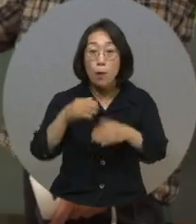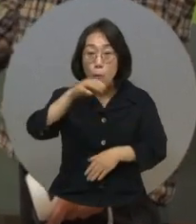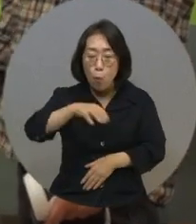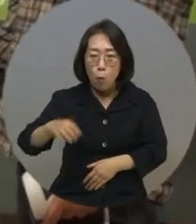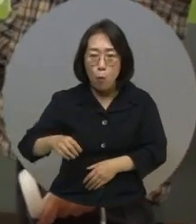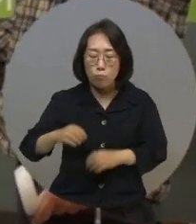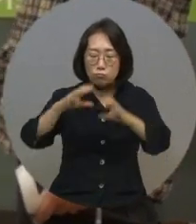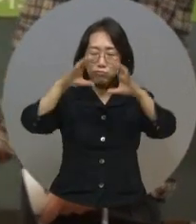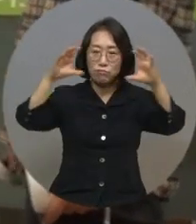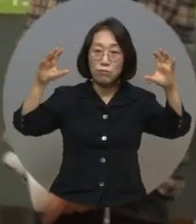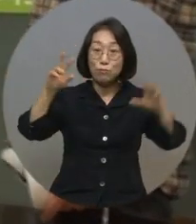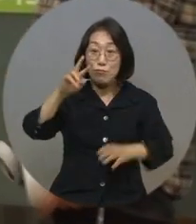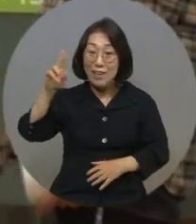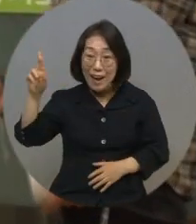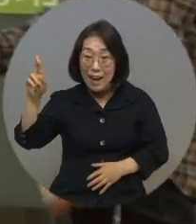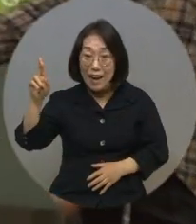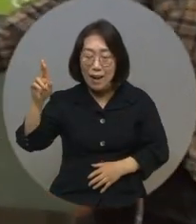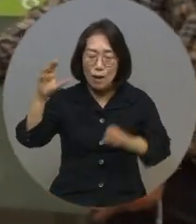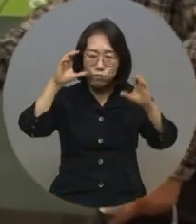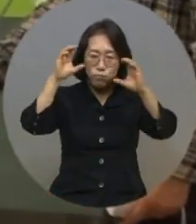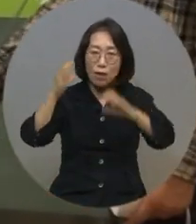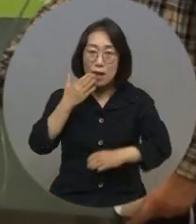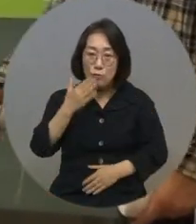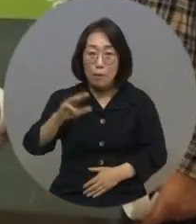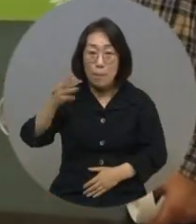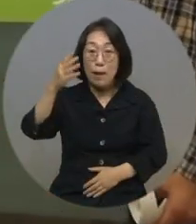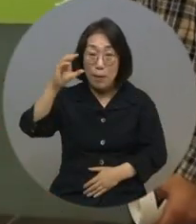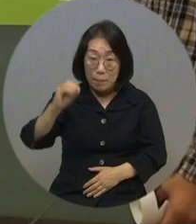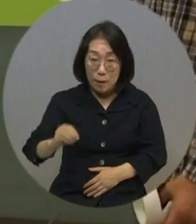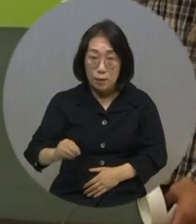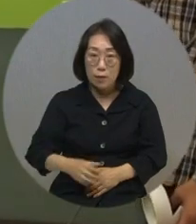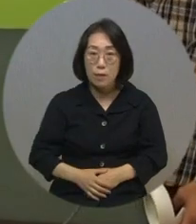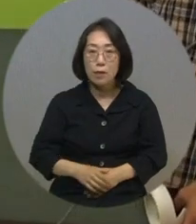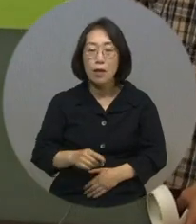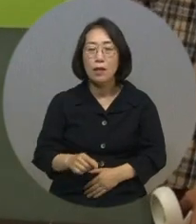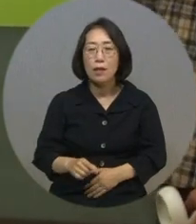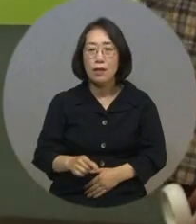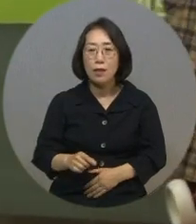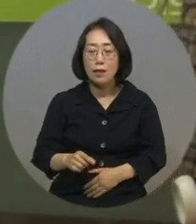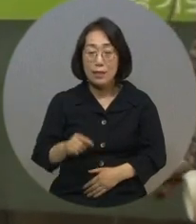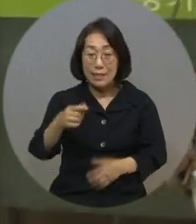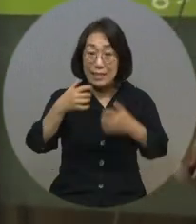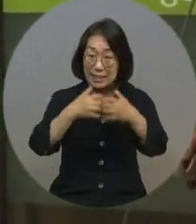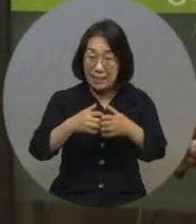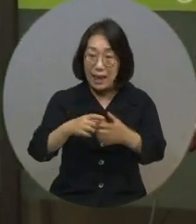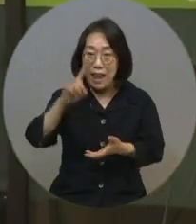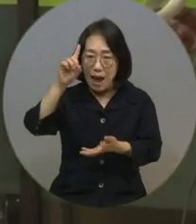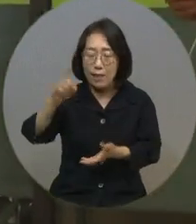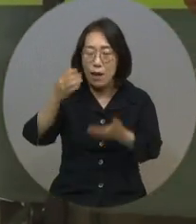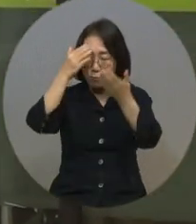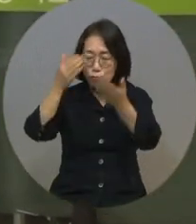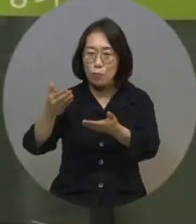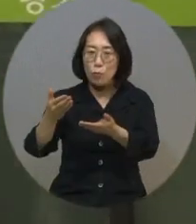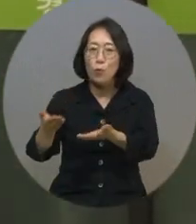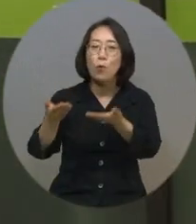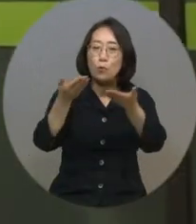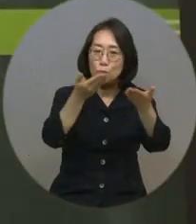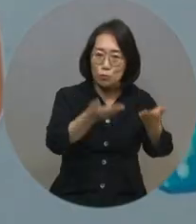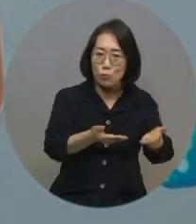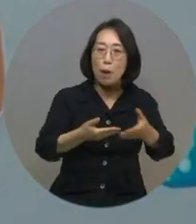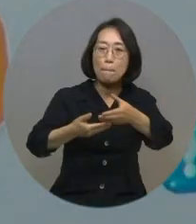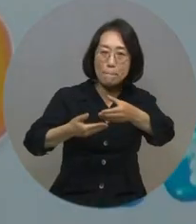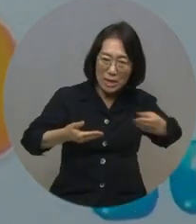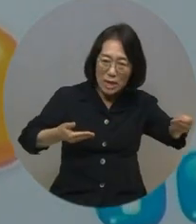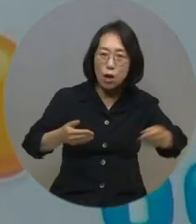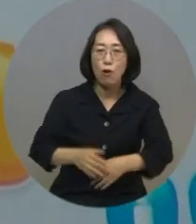체험 교육이 이루어지도록 800만 원 상당의 VR 키오스크 한 대를 센터에 무상으로 임대해 주었습니다.